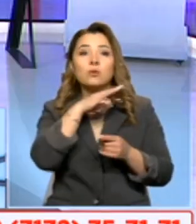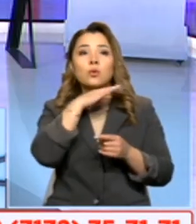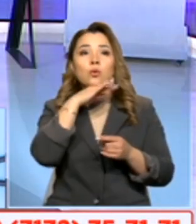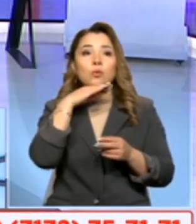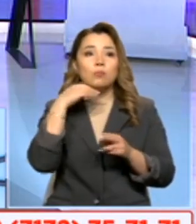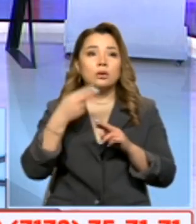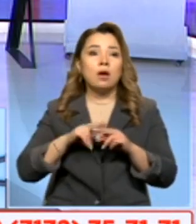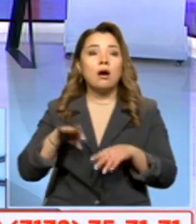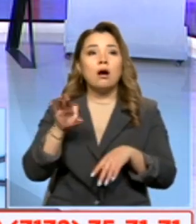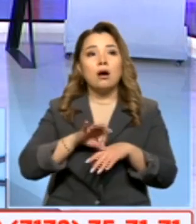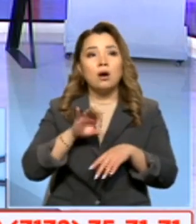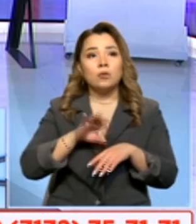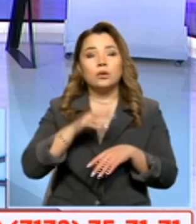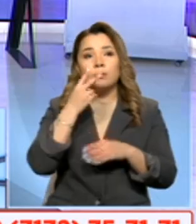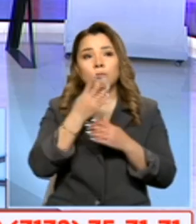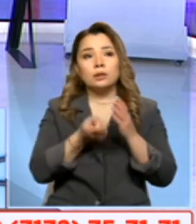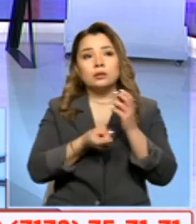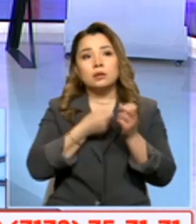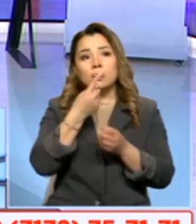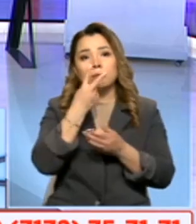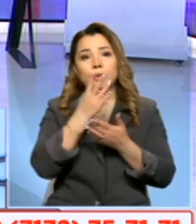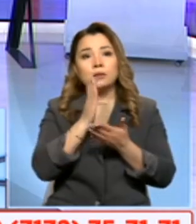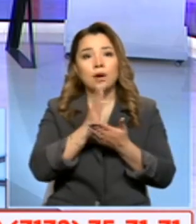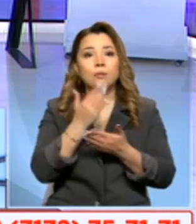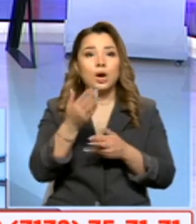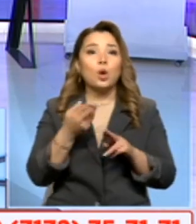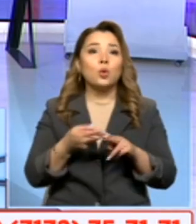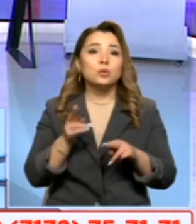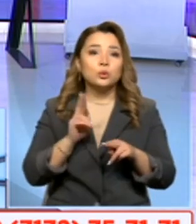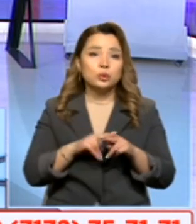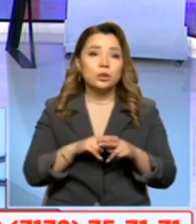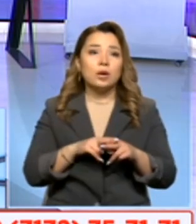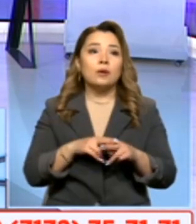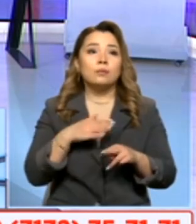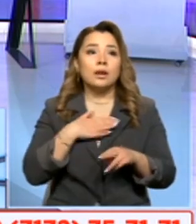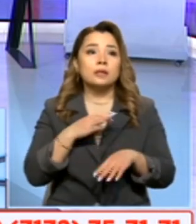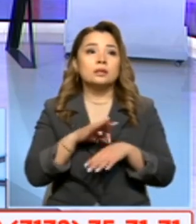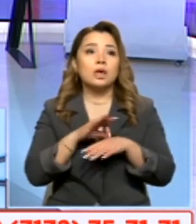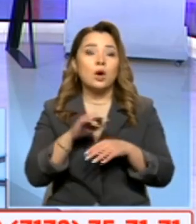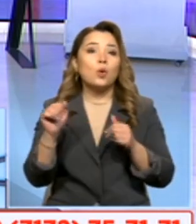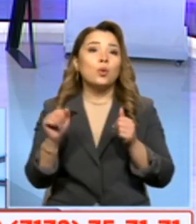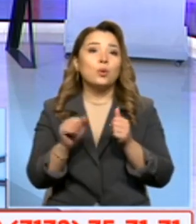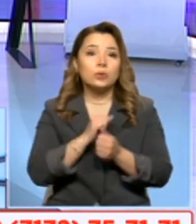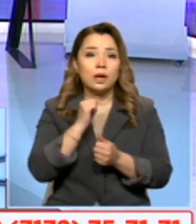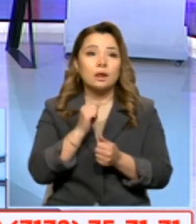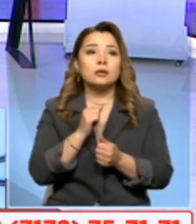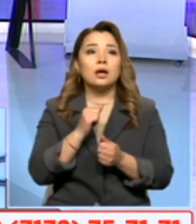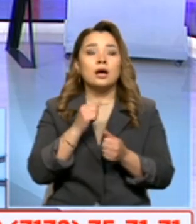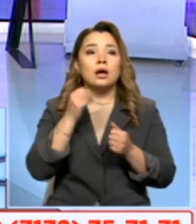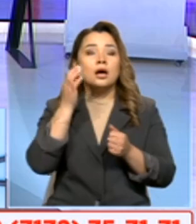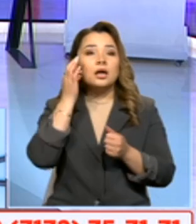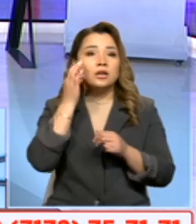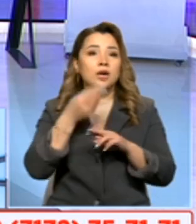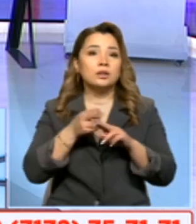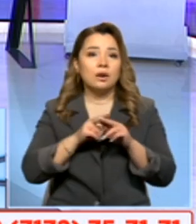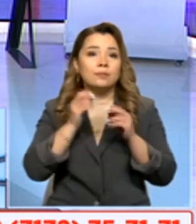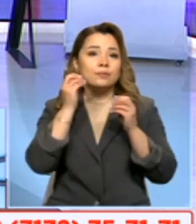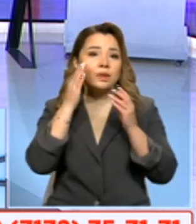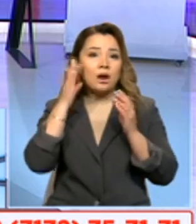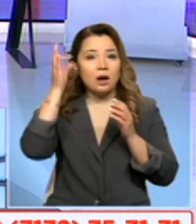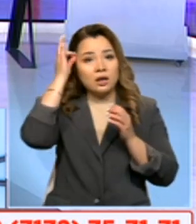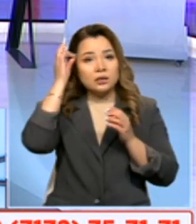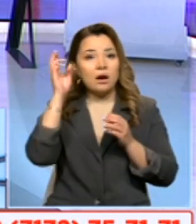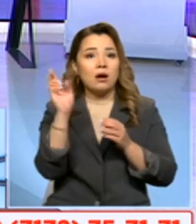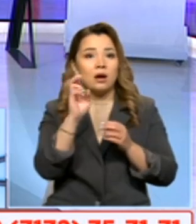көптеген аурудың клиникалық симптомдарын біледі екенбіз. Сол үшін бұл жерде теріңіз құрғап, әжімдер пайда болып, шаштың ағарып, и және